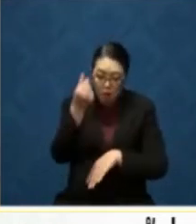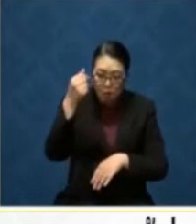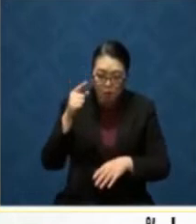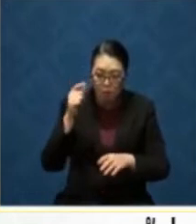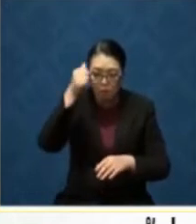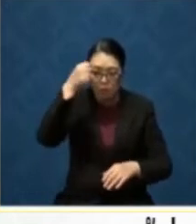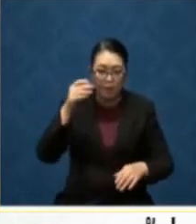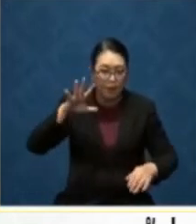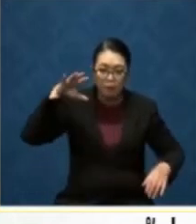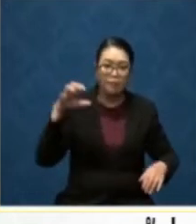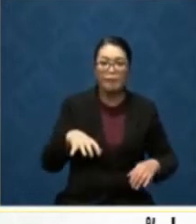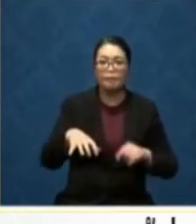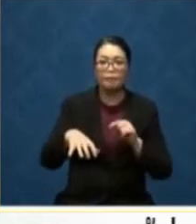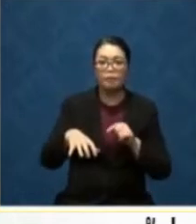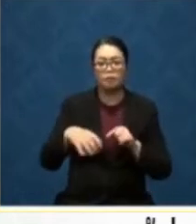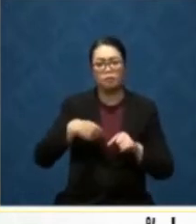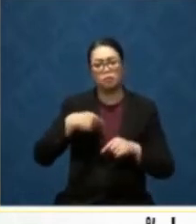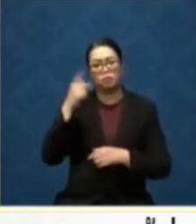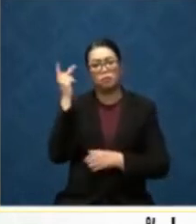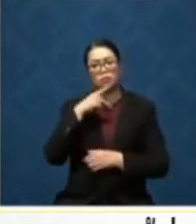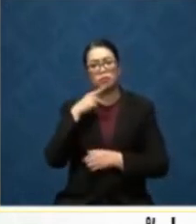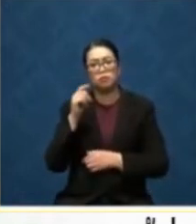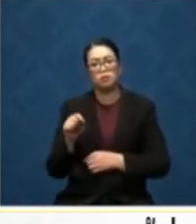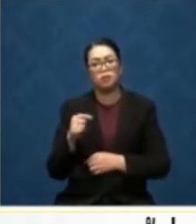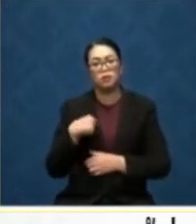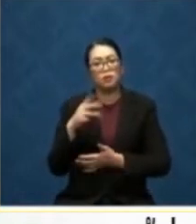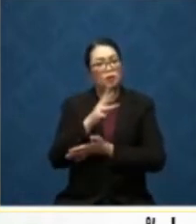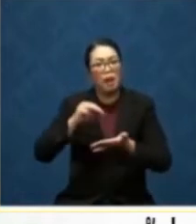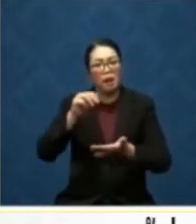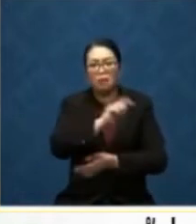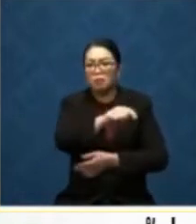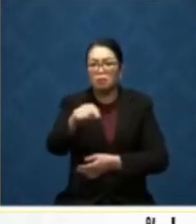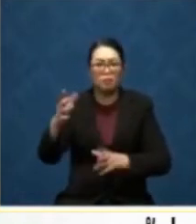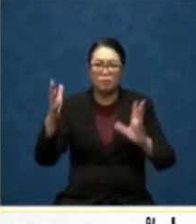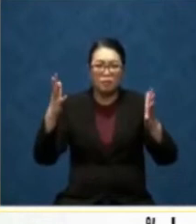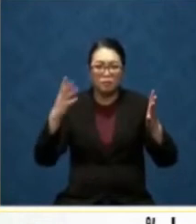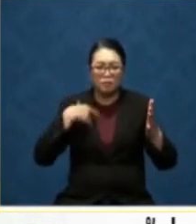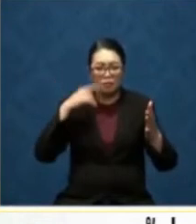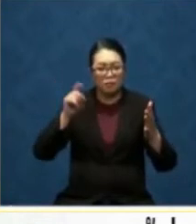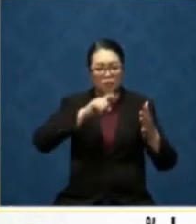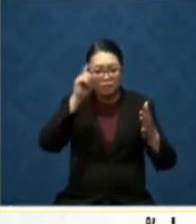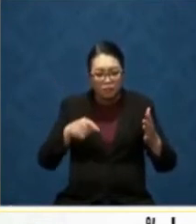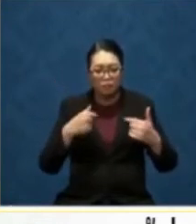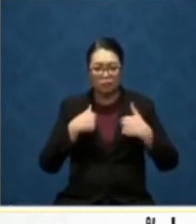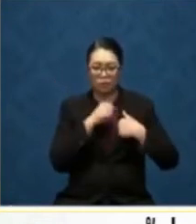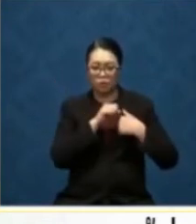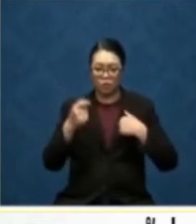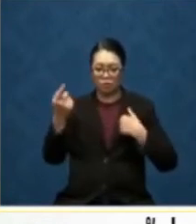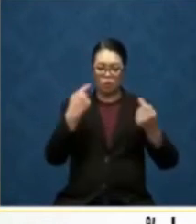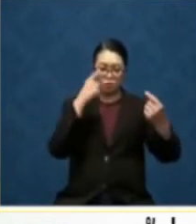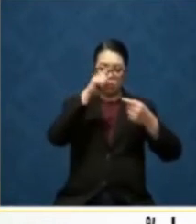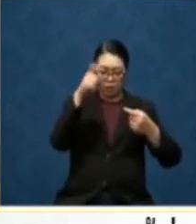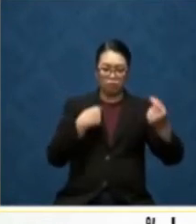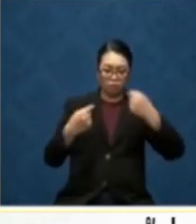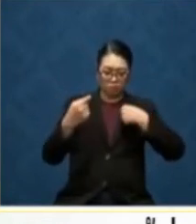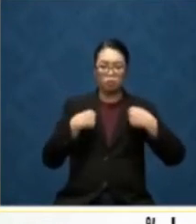ี่รวดเร็วผิดปกติแบบนี้ ด้วยโงสร้างผปกติทไม่มีห incarcerไ่ไหนขอร่างกันมนจะย่งทำใหพวกเราเต็พด้วยคำ เกืบแร